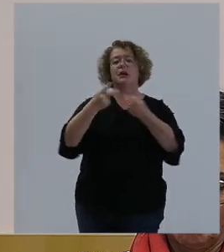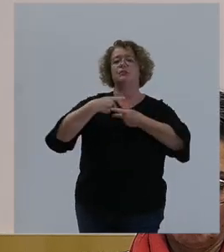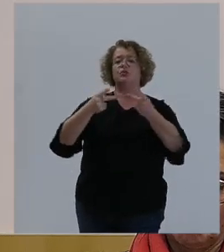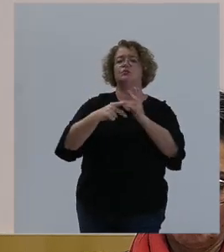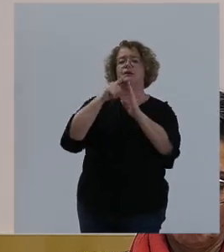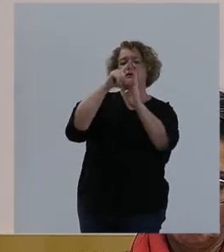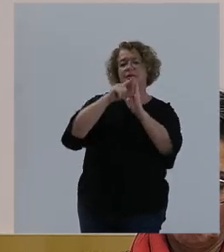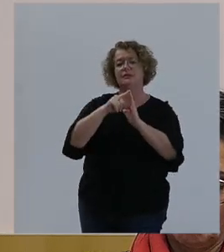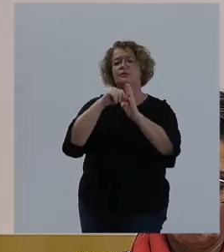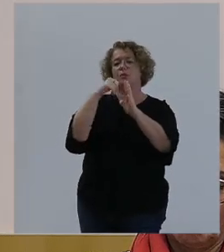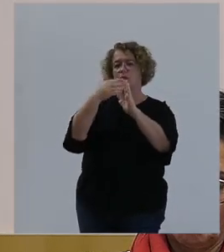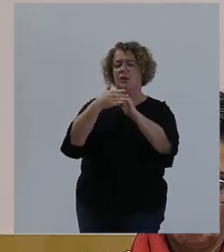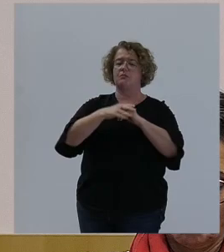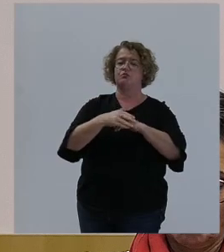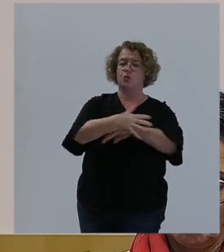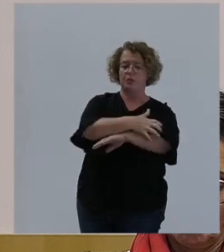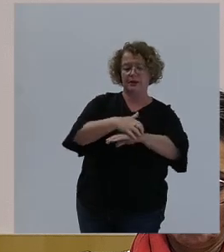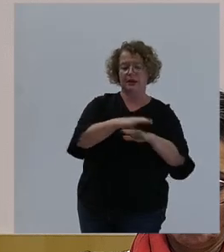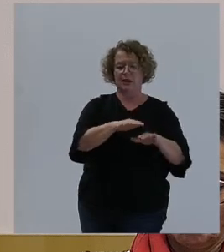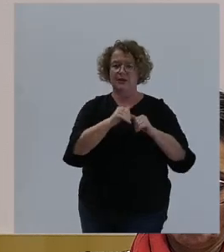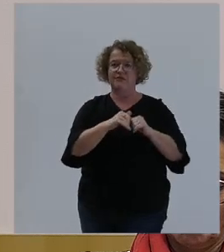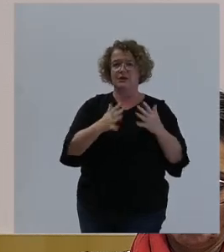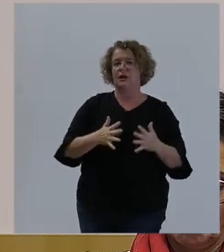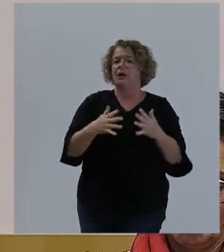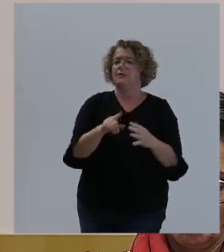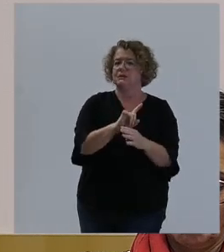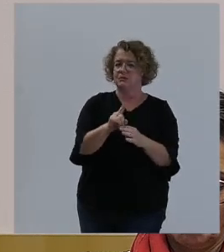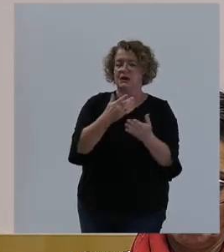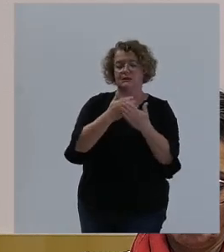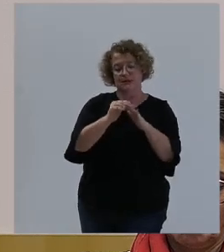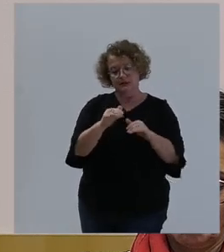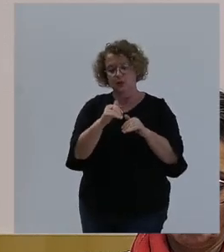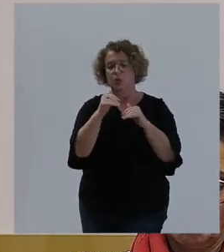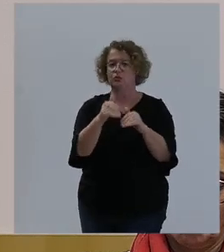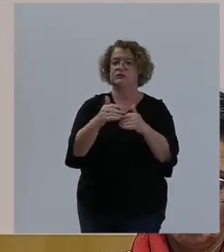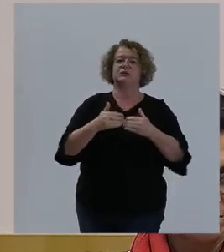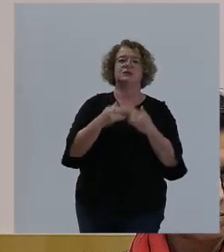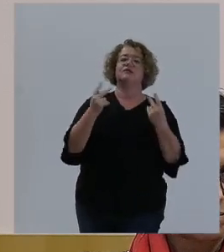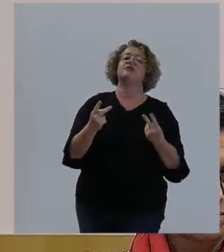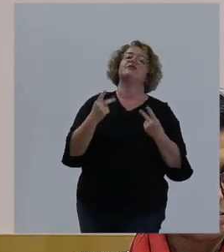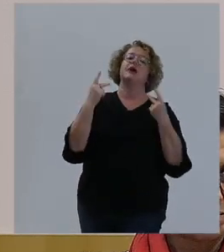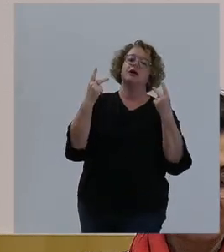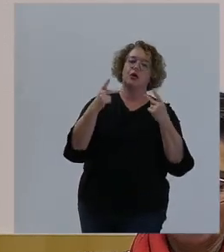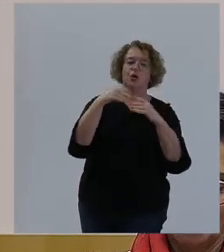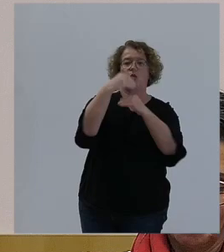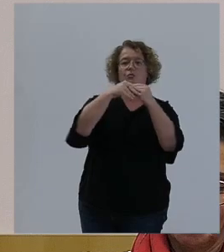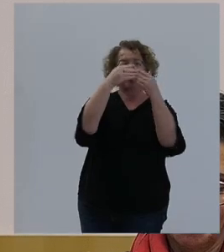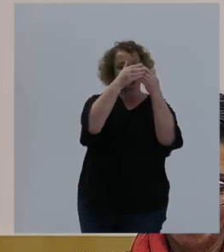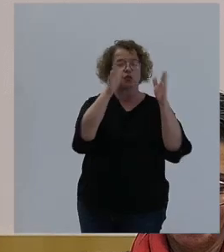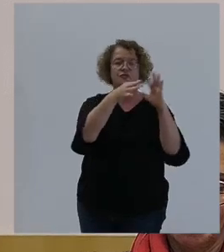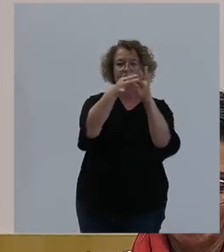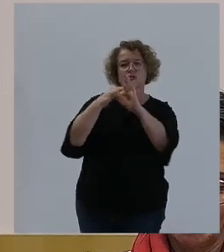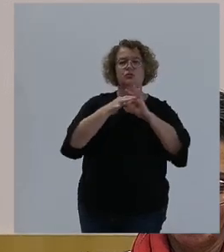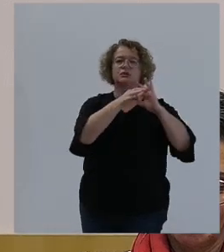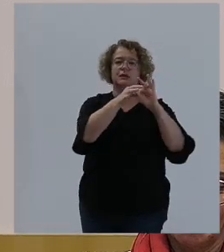pour remédier à la précarité étudiante. Ne pas baisser les bras, c'est continuer de porter haut les valeurs d'ouverture au monde, de solidarité,